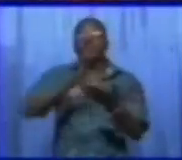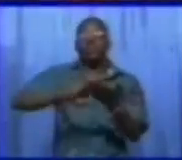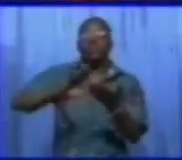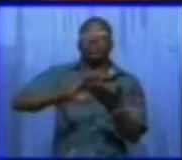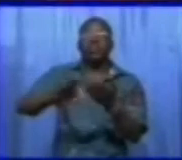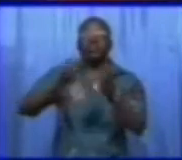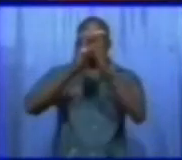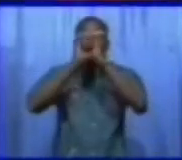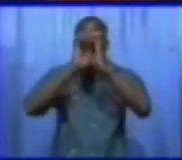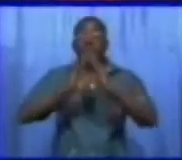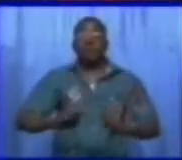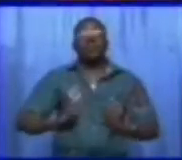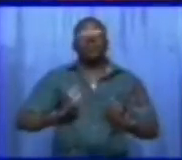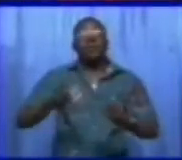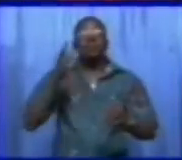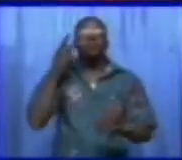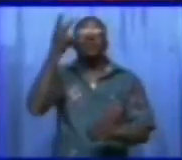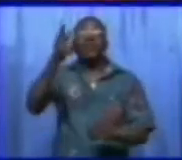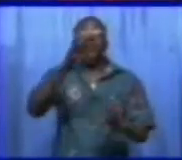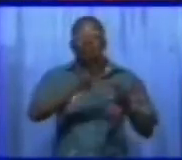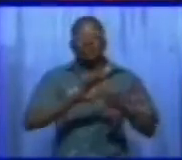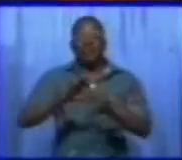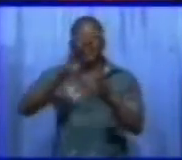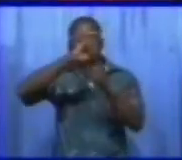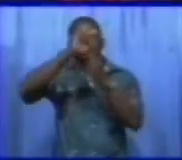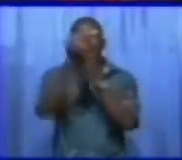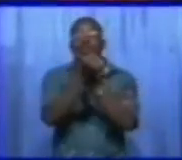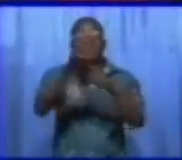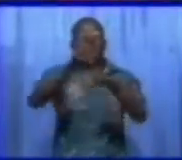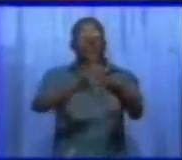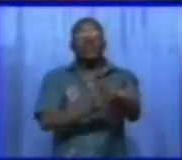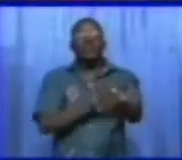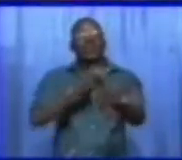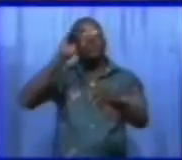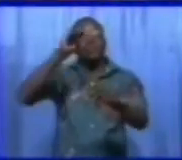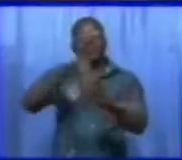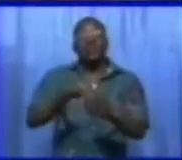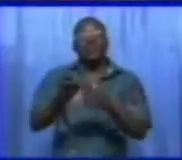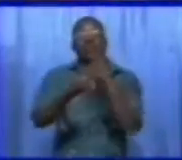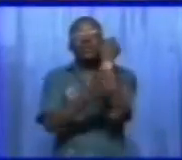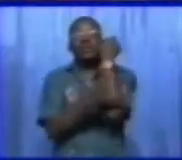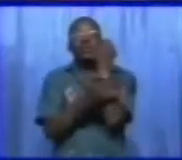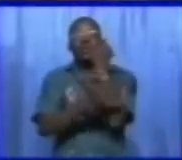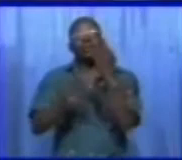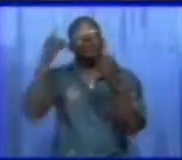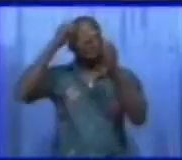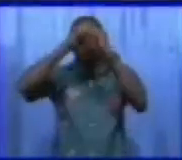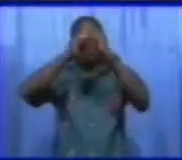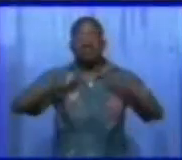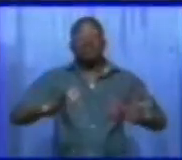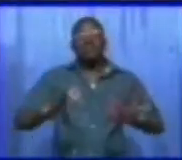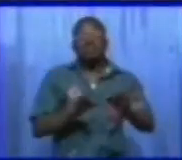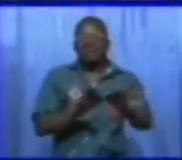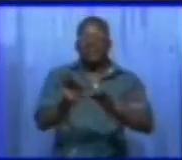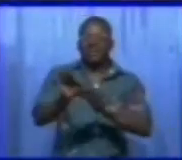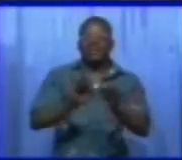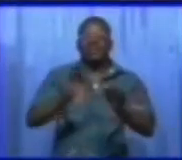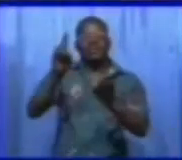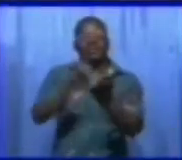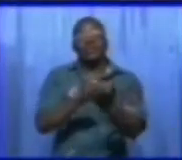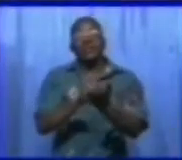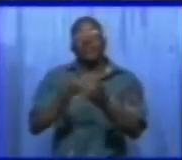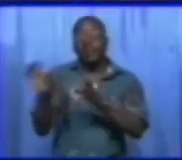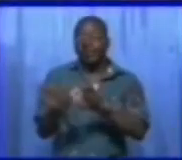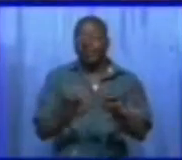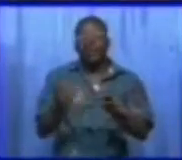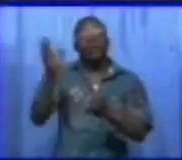paix en vue d'une cohésion sociale durable dans notre pays. Au cours de cet atelier, une explication de ce document sera